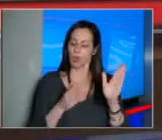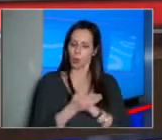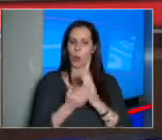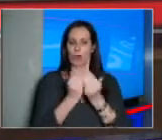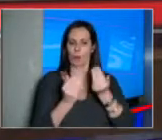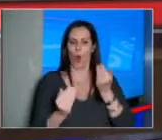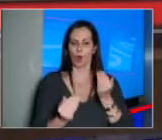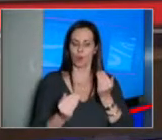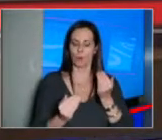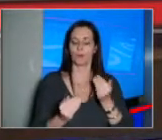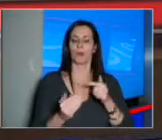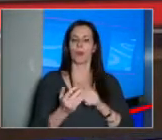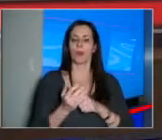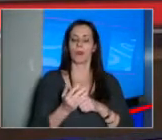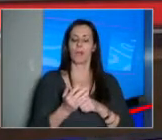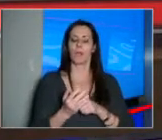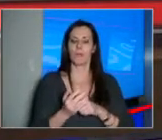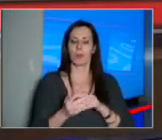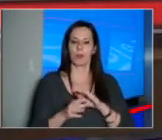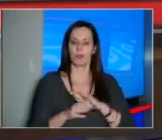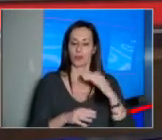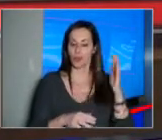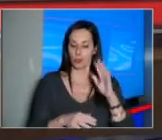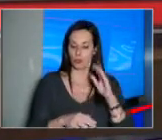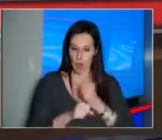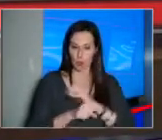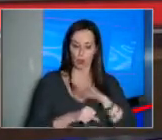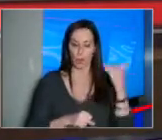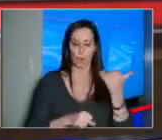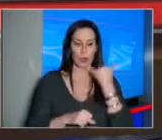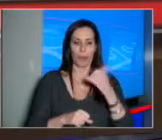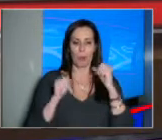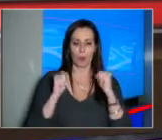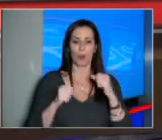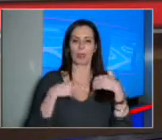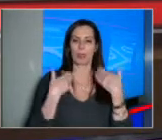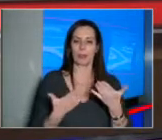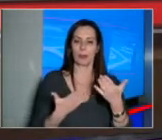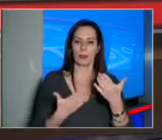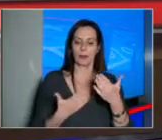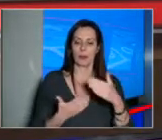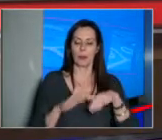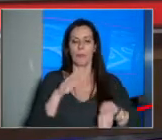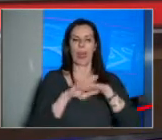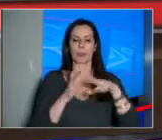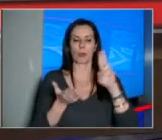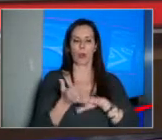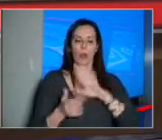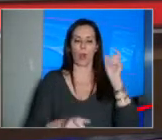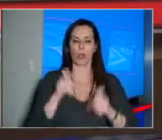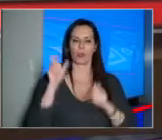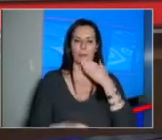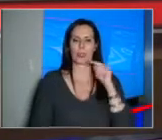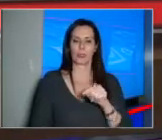למכה, ולדאוג לכך שבכל עת, הביטוח הלאומי ייתן את מלוא הזכויות לכלל התושבים